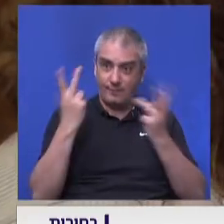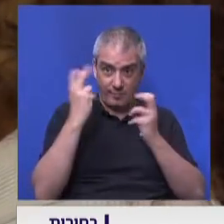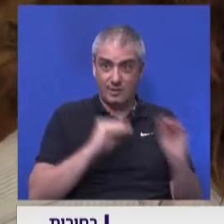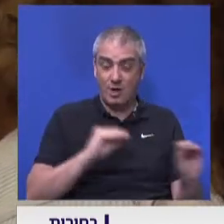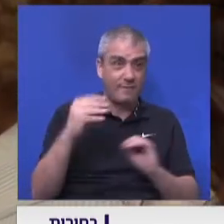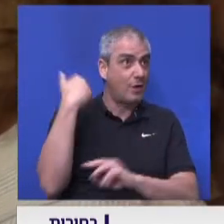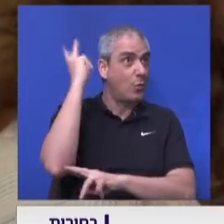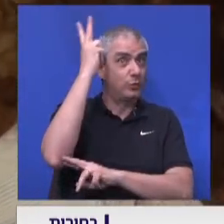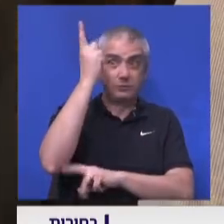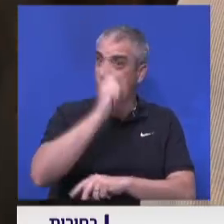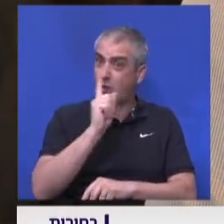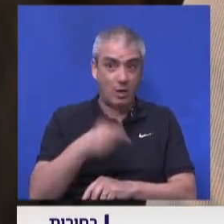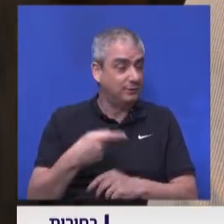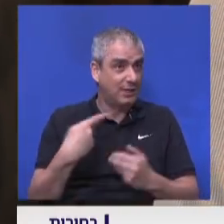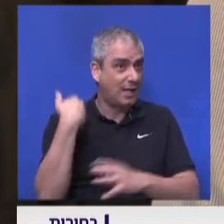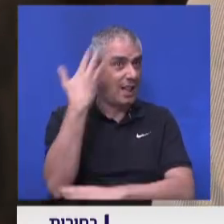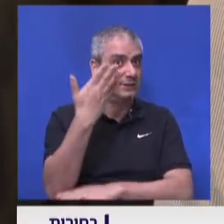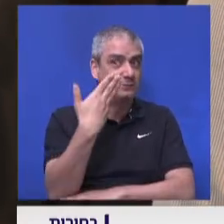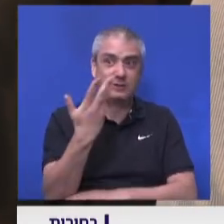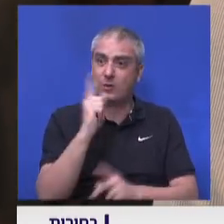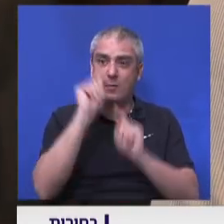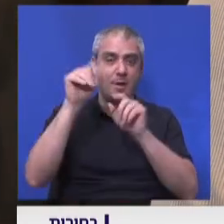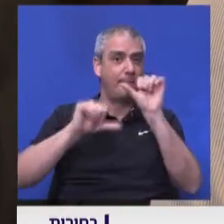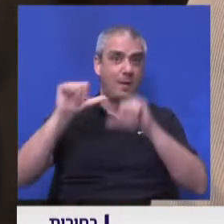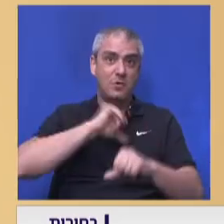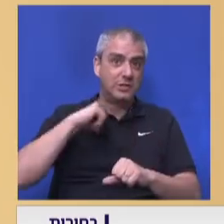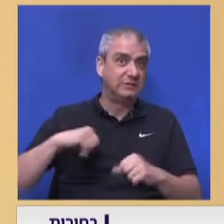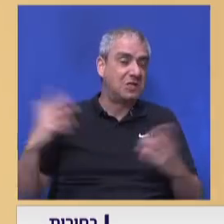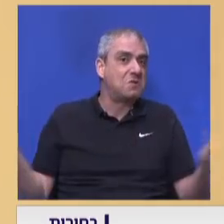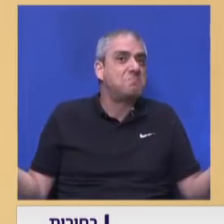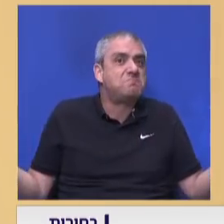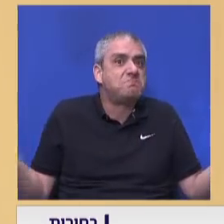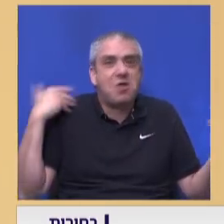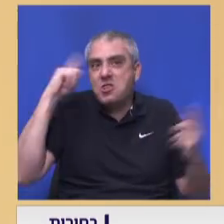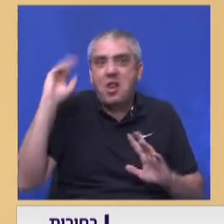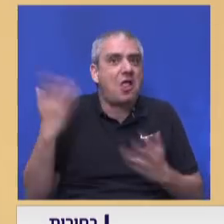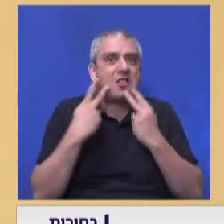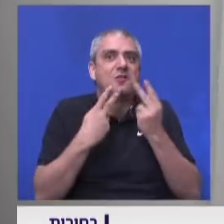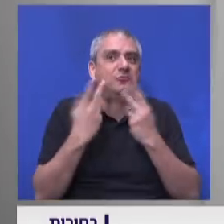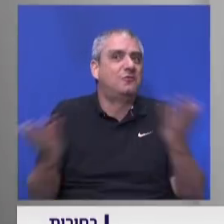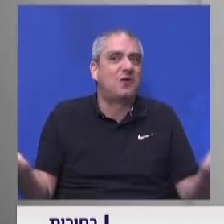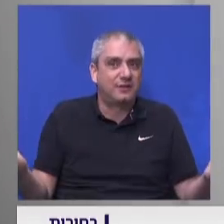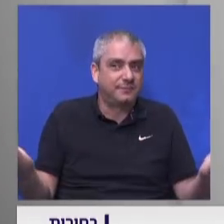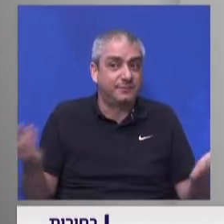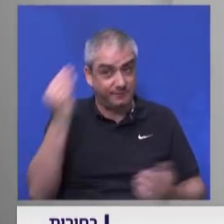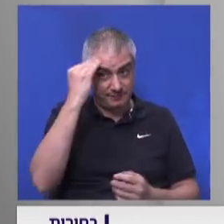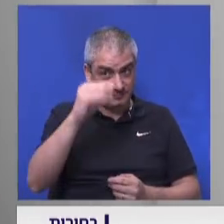אמור לצאת מהמדינה? האם הוא מגיע למעבדות בסין? אני לא יודע את התשובות לשאלות האלה. ונזכיר שלפני